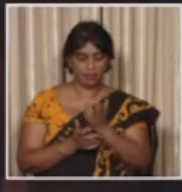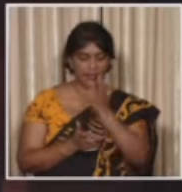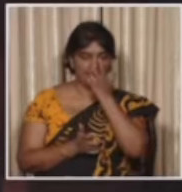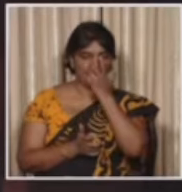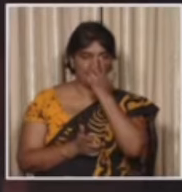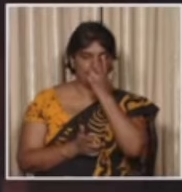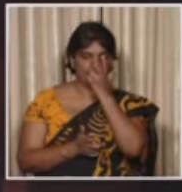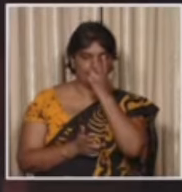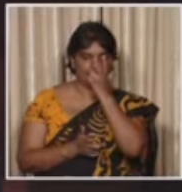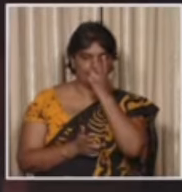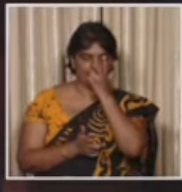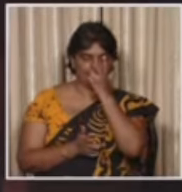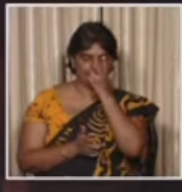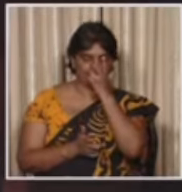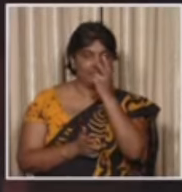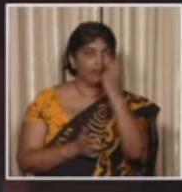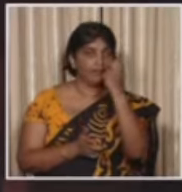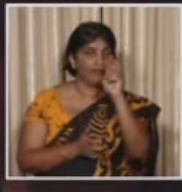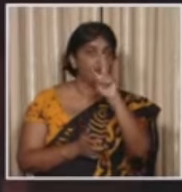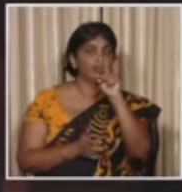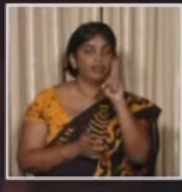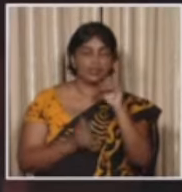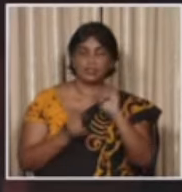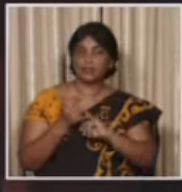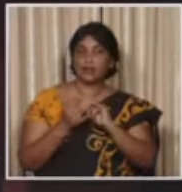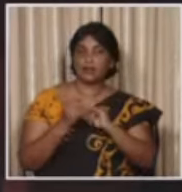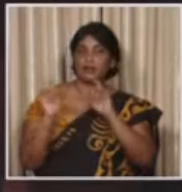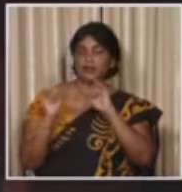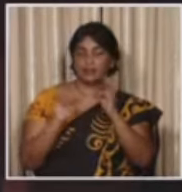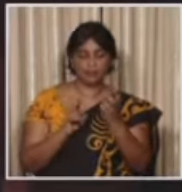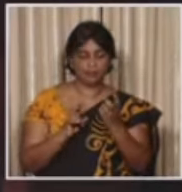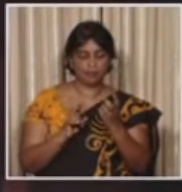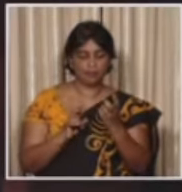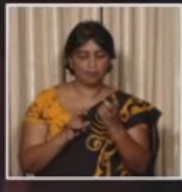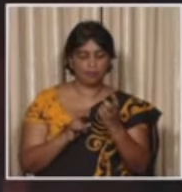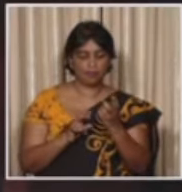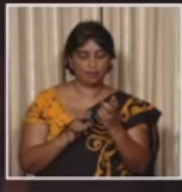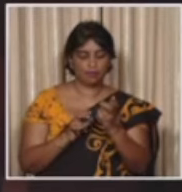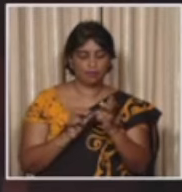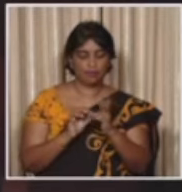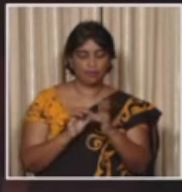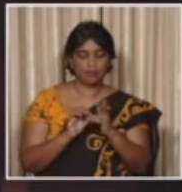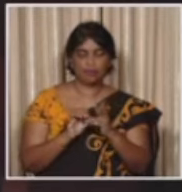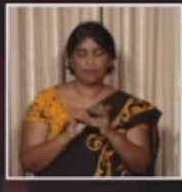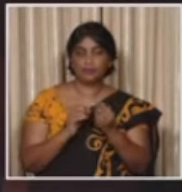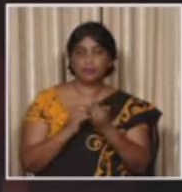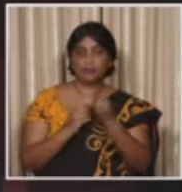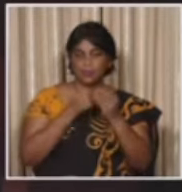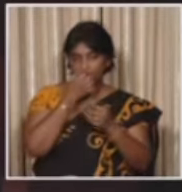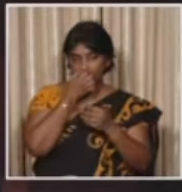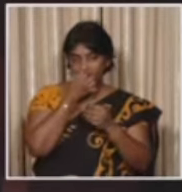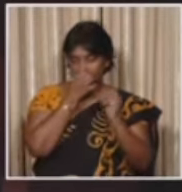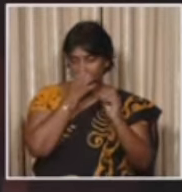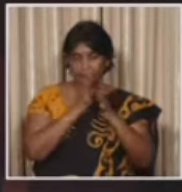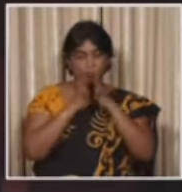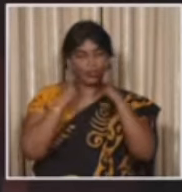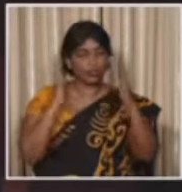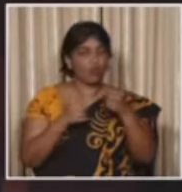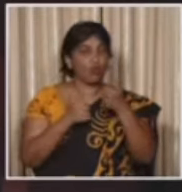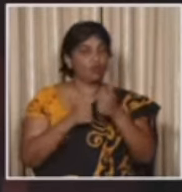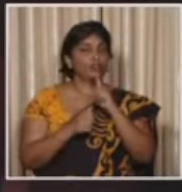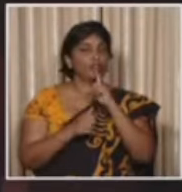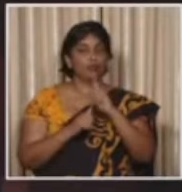ඒකනි 2021 සැප්තැම්බර් 22 කිව්වේ. ඉතින් දුන්නු ලොකුම